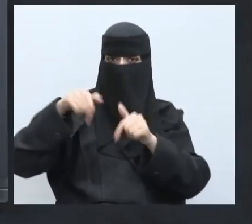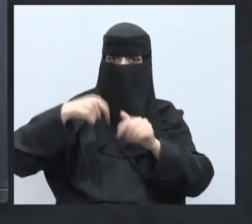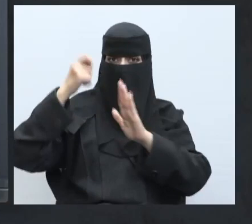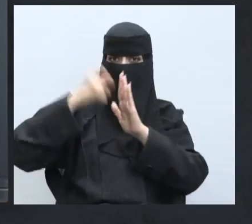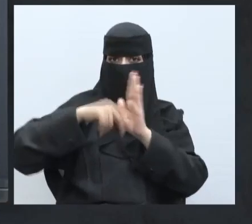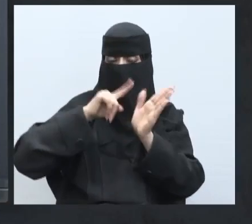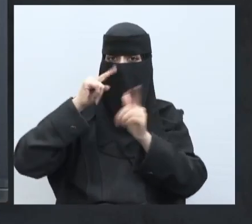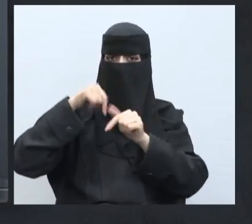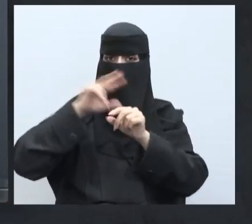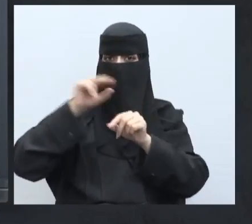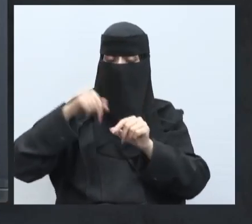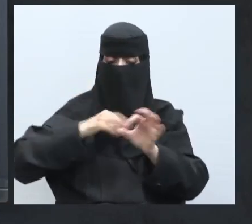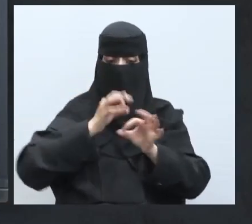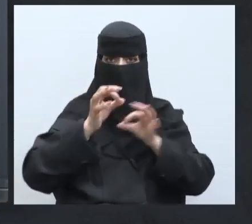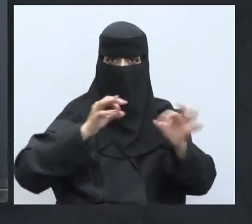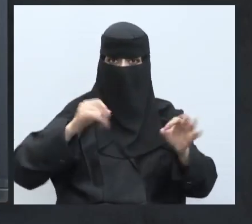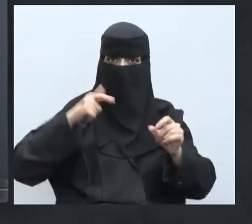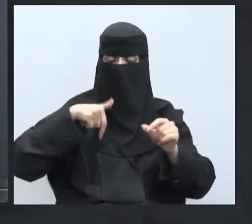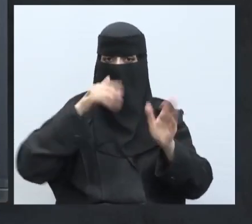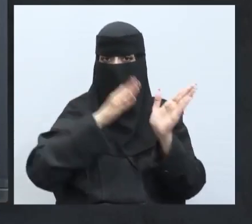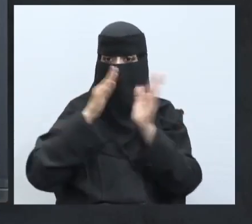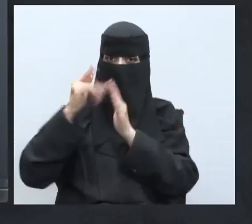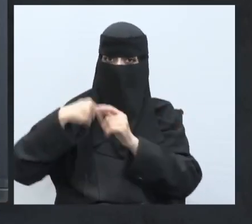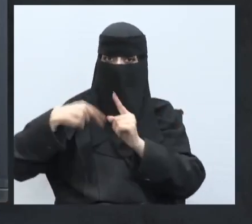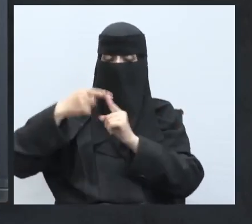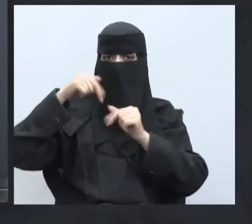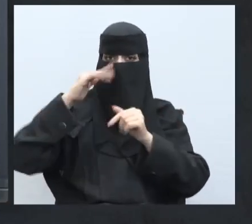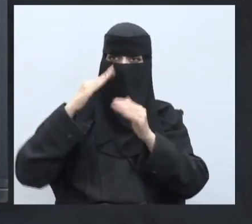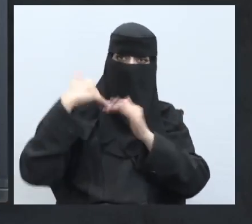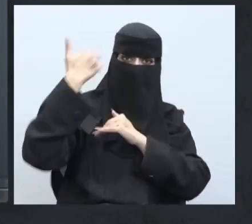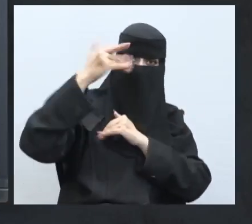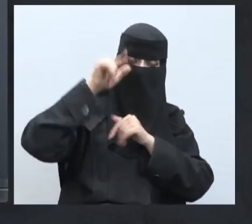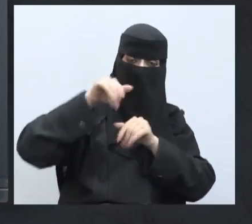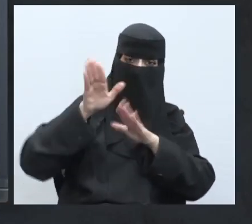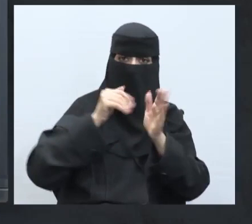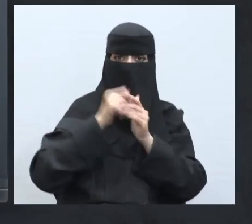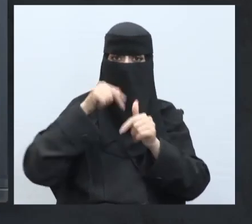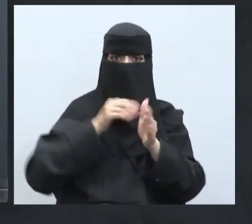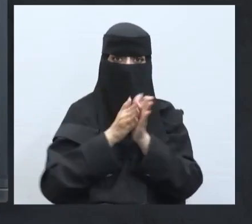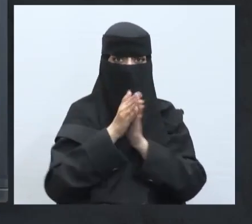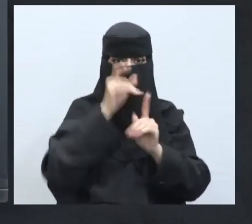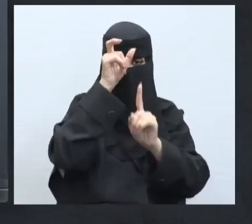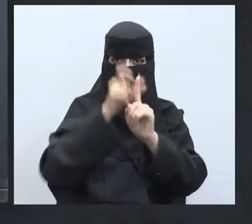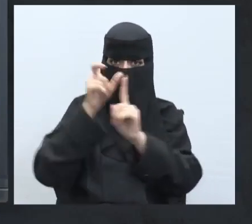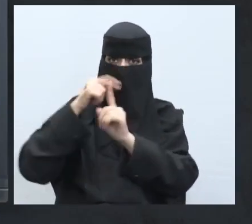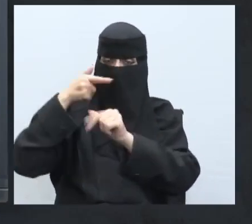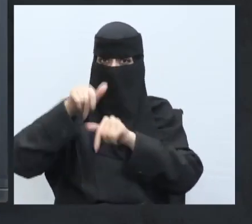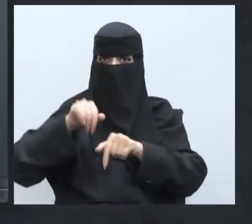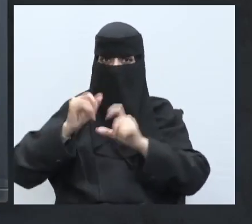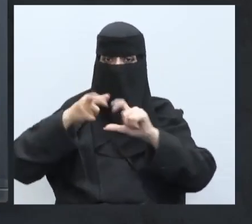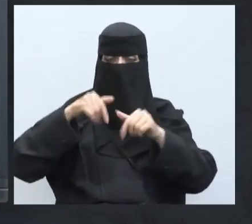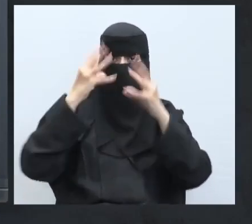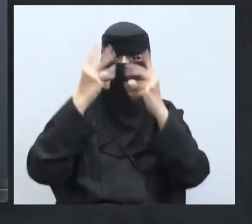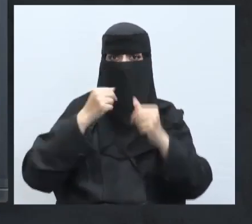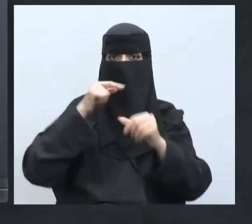قرارات وفقا للخطه كل منظمه لديها اهداف ولديها رؤيه فاذا اجتهد كل مدير في المنظمه بما يراه